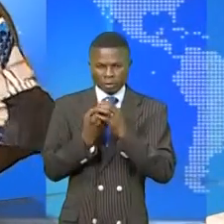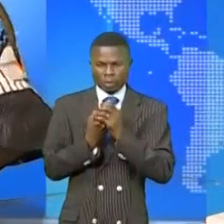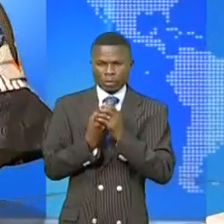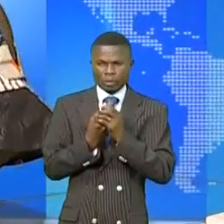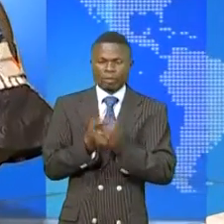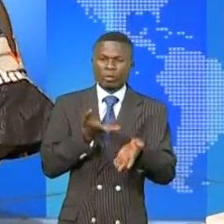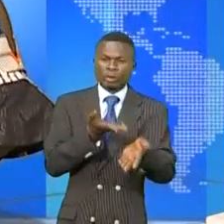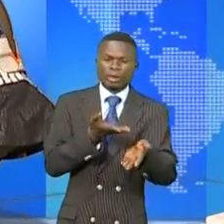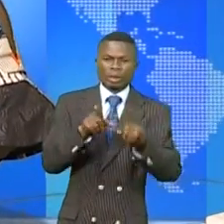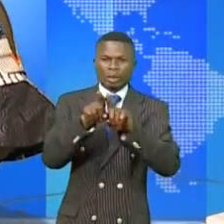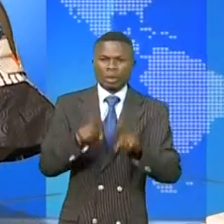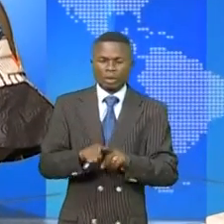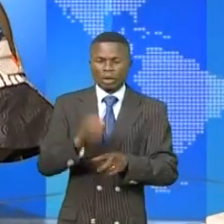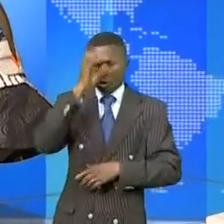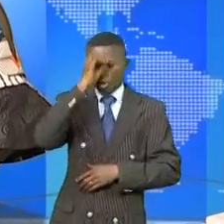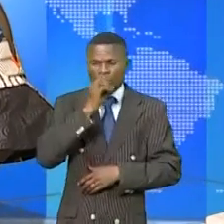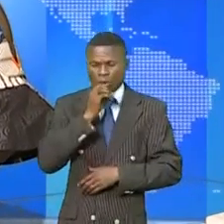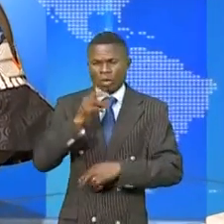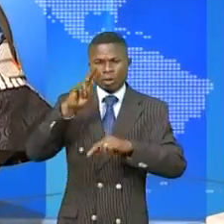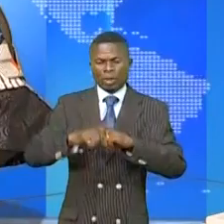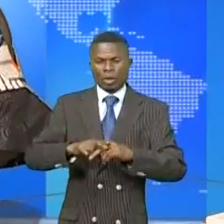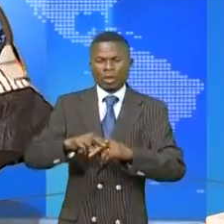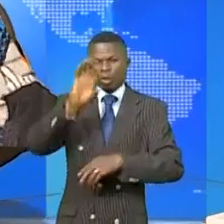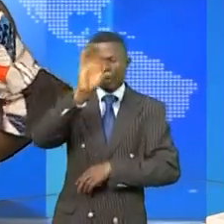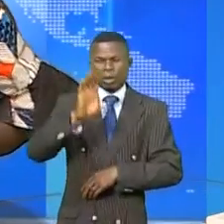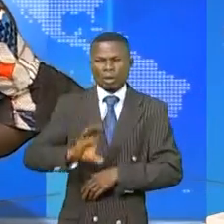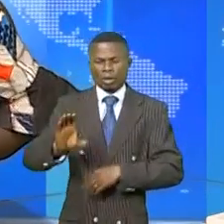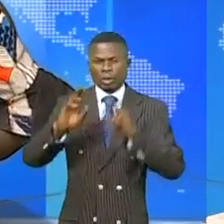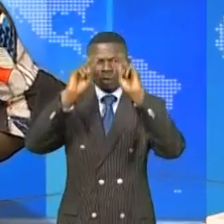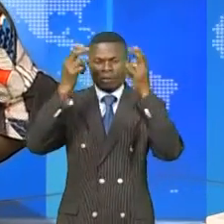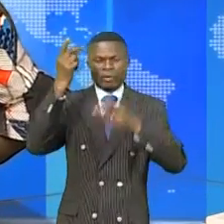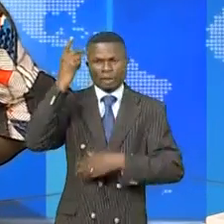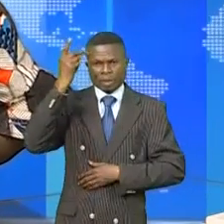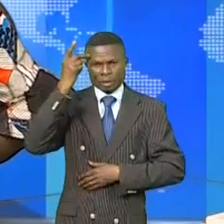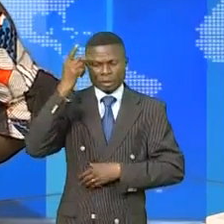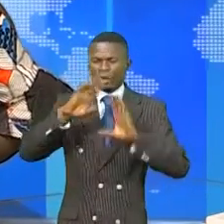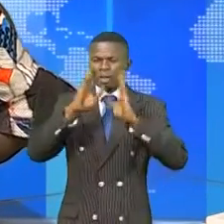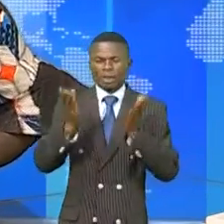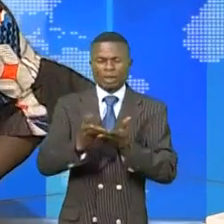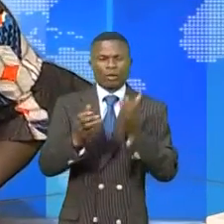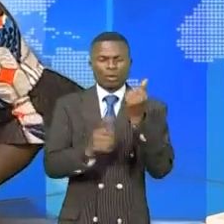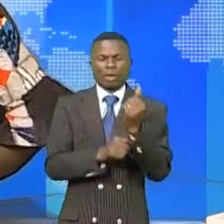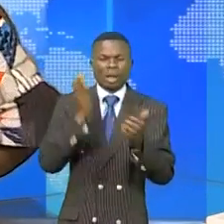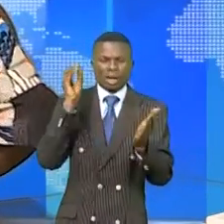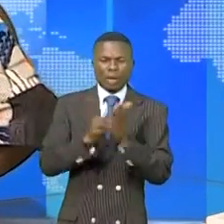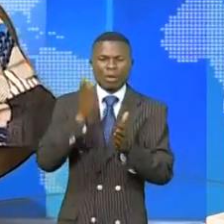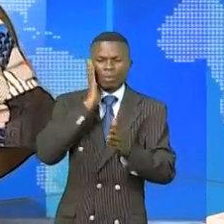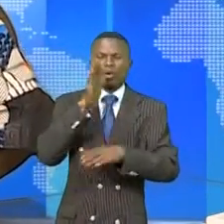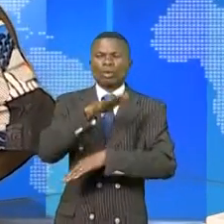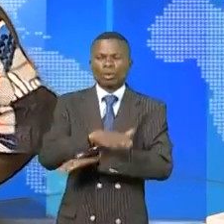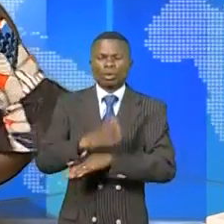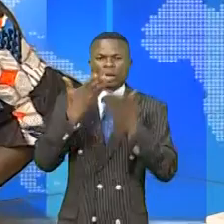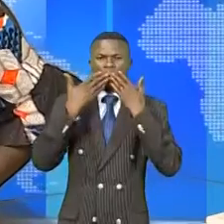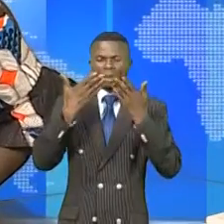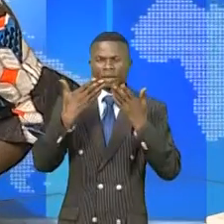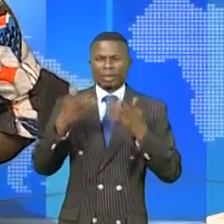assistance également aux orphelins hébergés dans quelques communes de Kinshasa. À toutes et à tous, encore une fois, bonsoir et bienvenue.